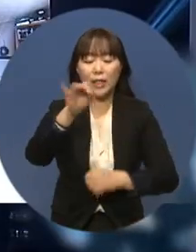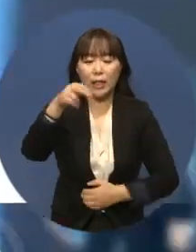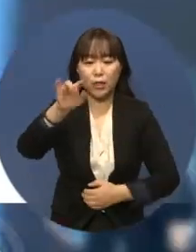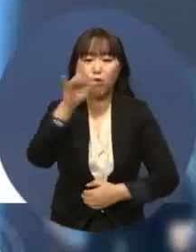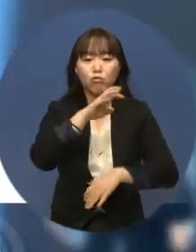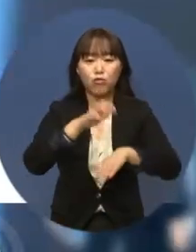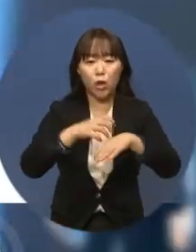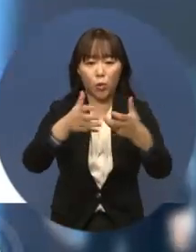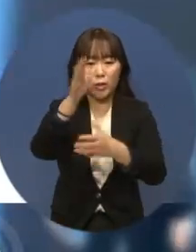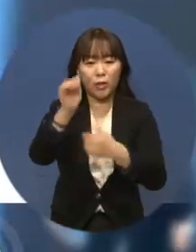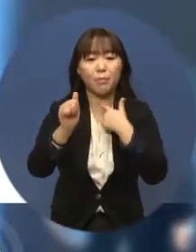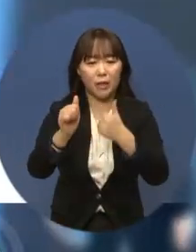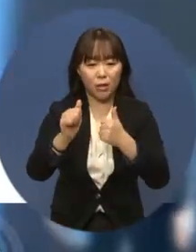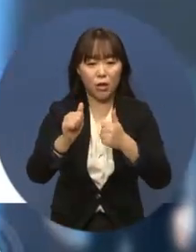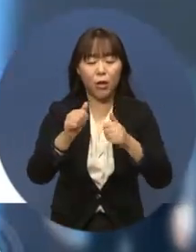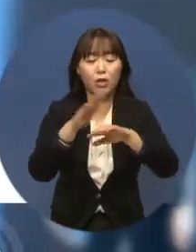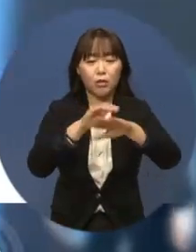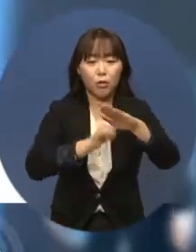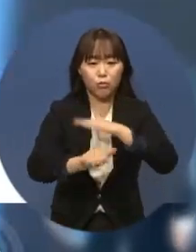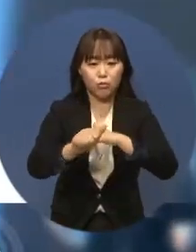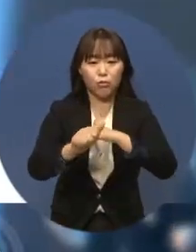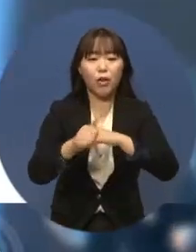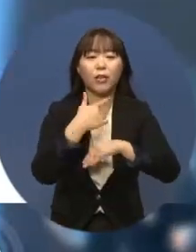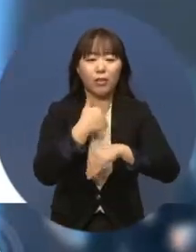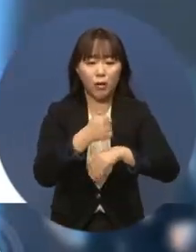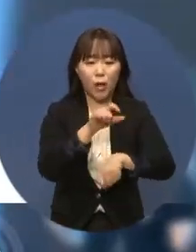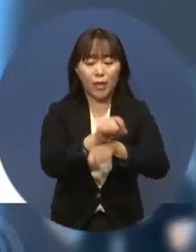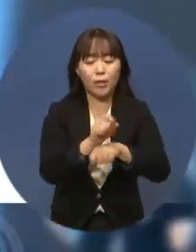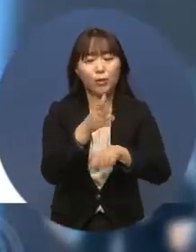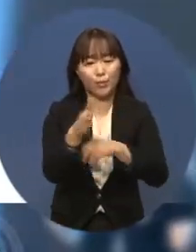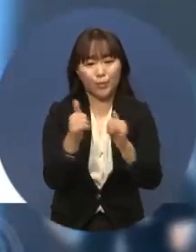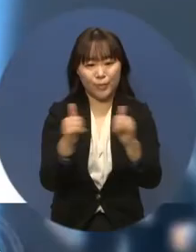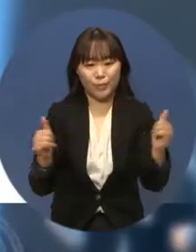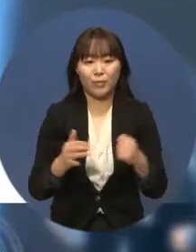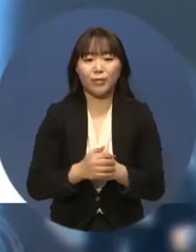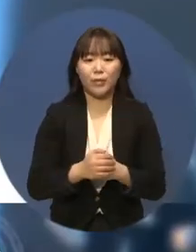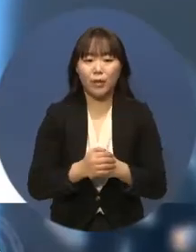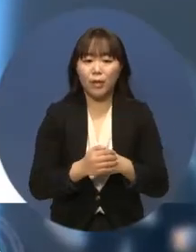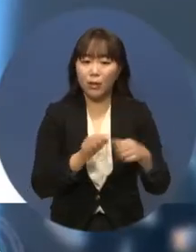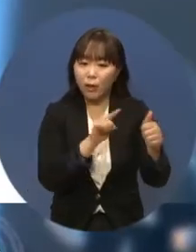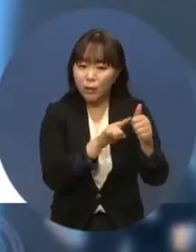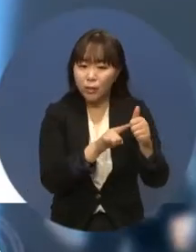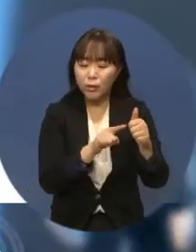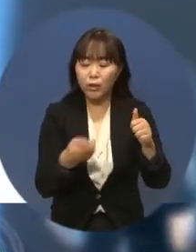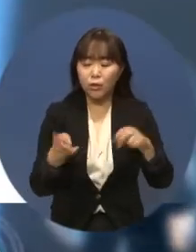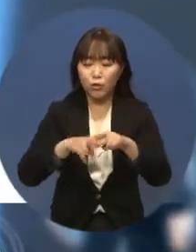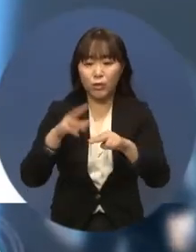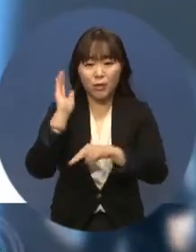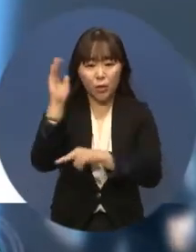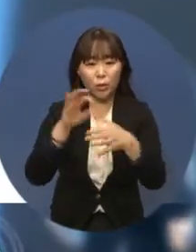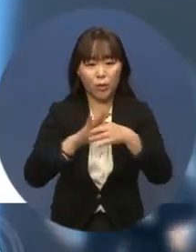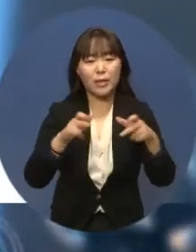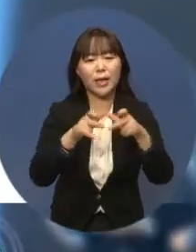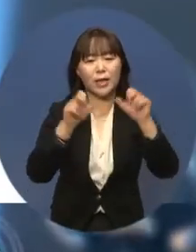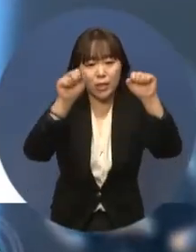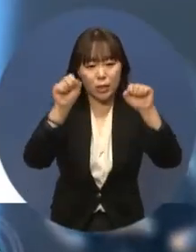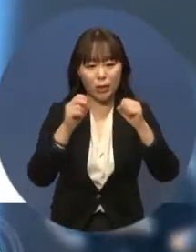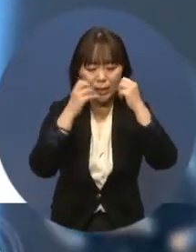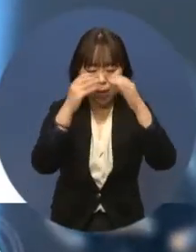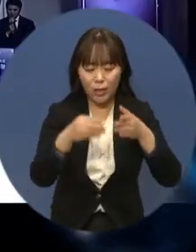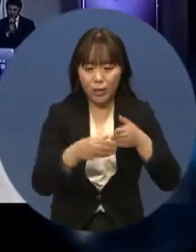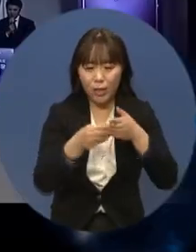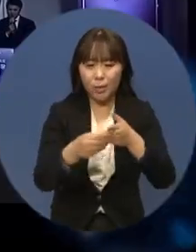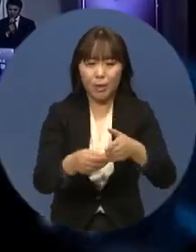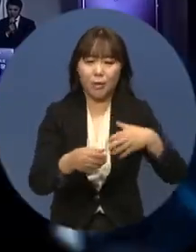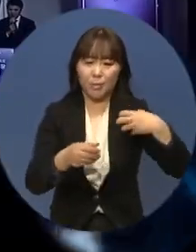역임한 선수 출신 행정 전문가입니다. 정진환 회장은 취임사를 통해 장애인 체육의 새로운 이정표를 만드는